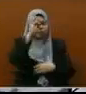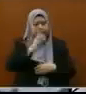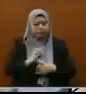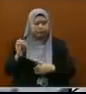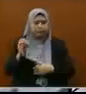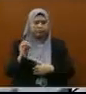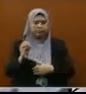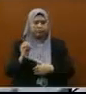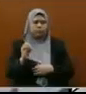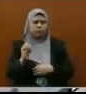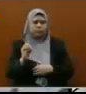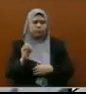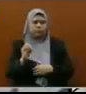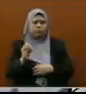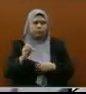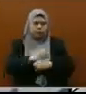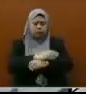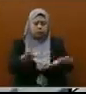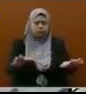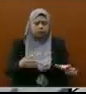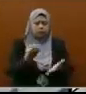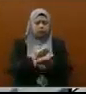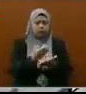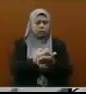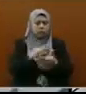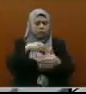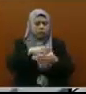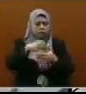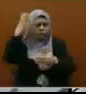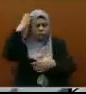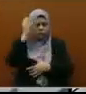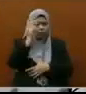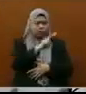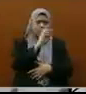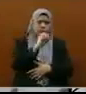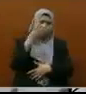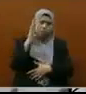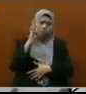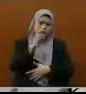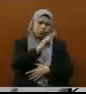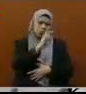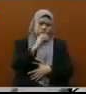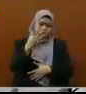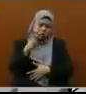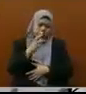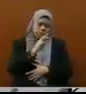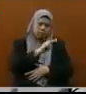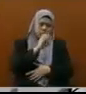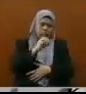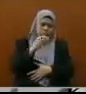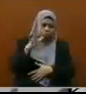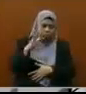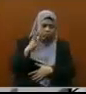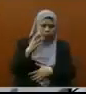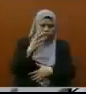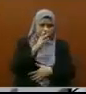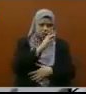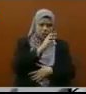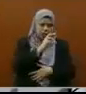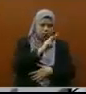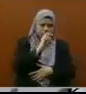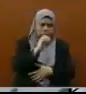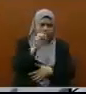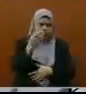peratusan-peratusan perkembangan ekonomi di negeri Selangor tahun 2014, 2015, 2016, 2017